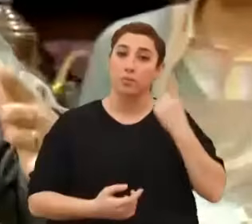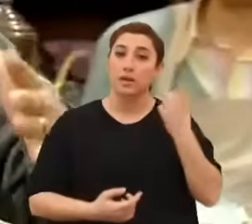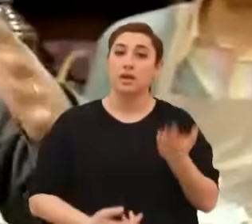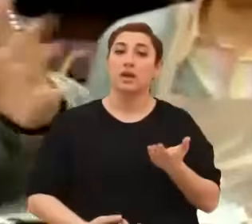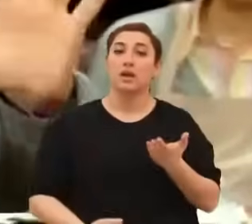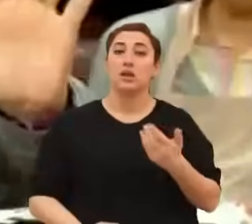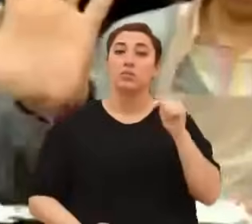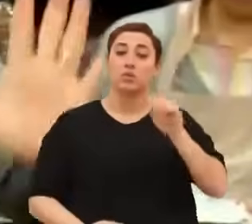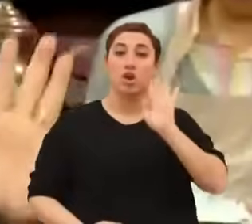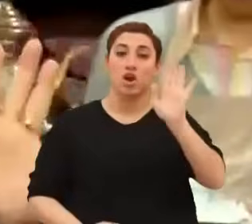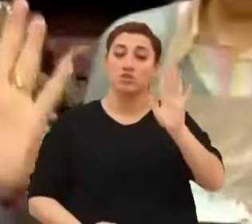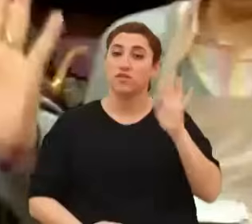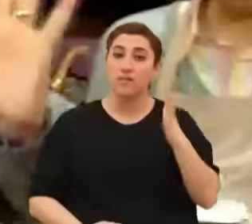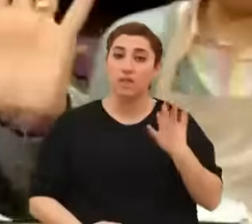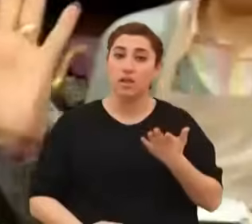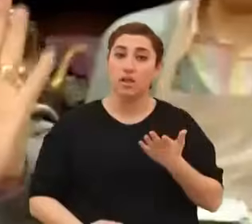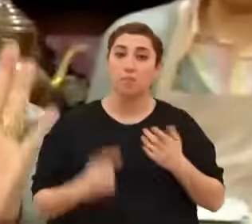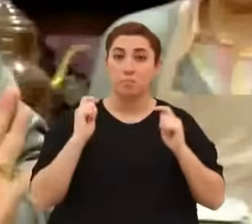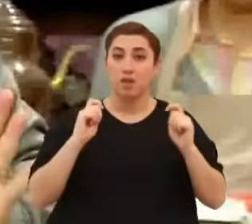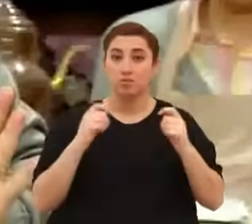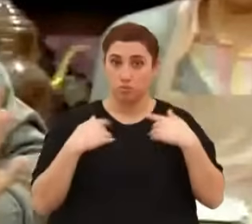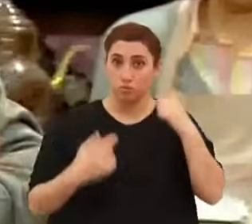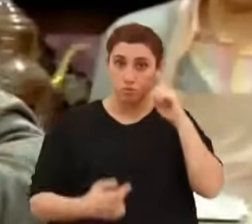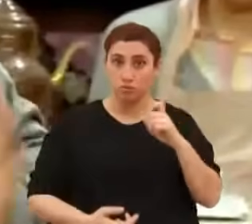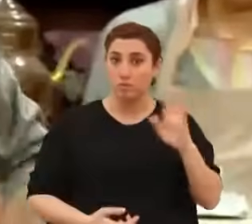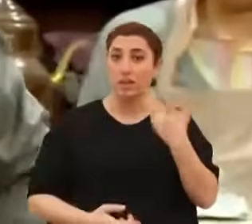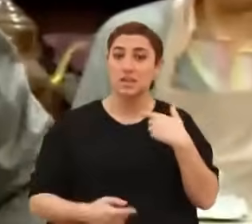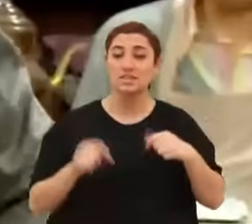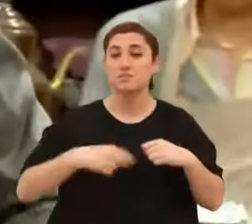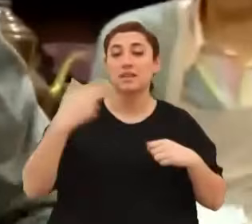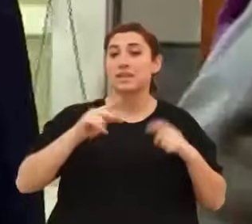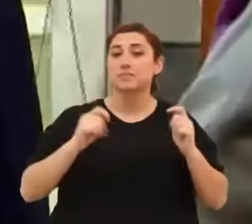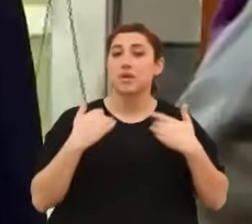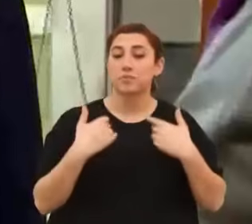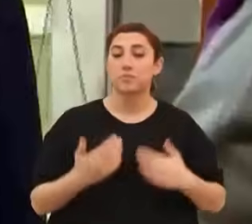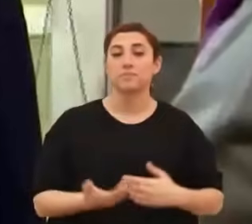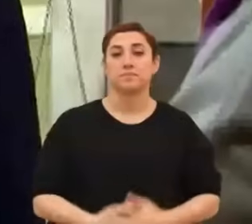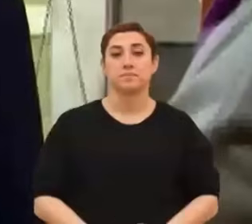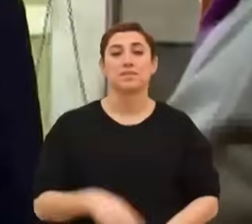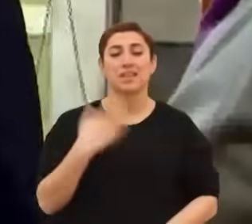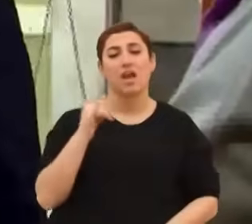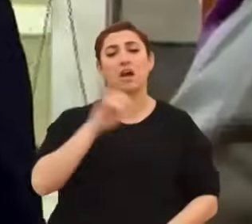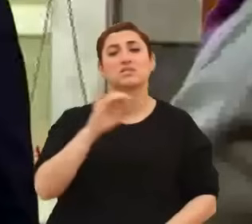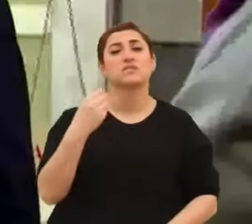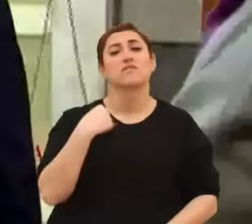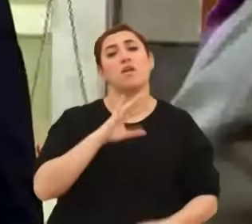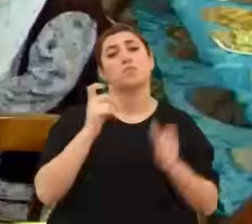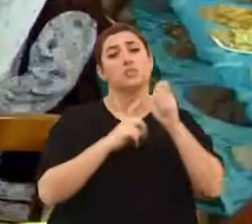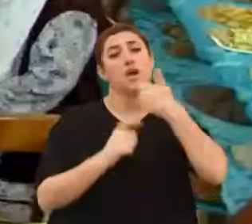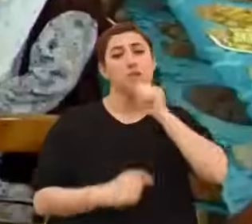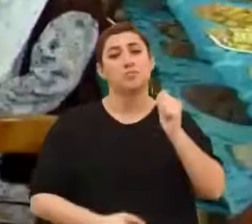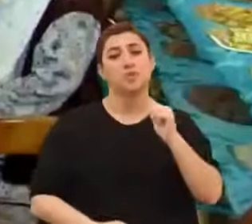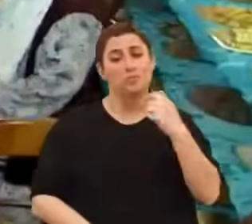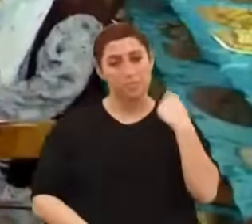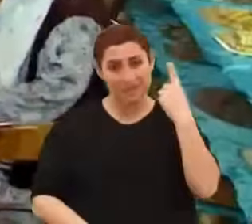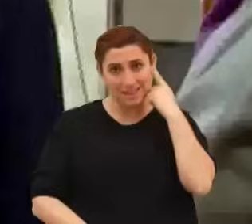ressam. Bu karşı yapılır. Meşgul ettilir mi? Nasıl yapacaksın ha resmi? Ya ya haksızlık etmesene Sam abi ya. İlk